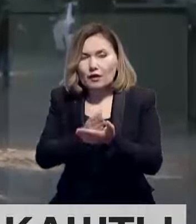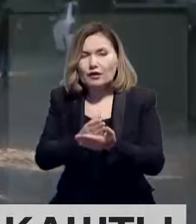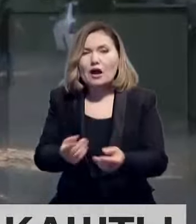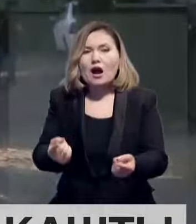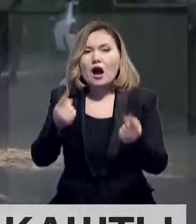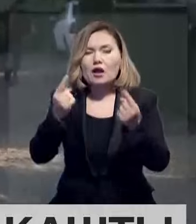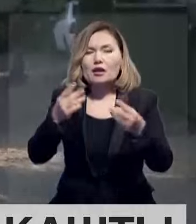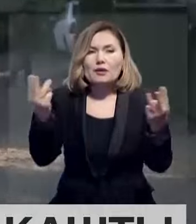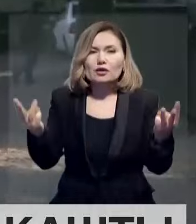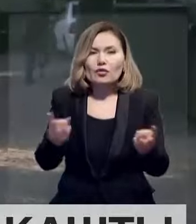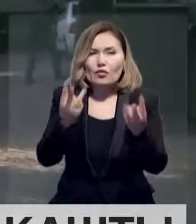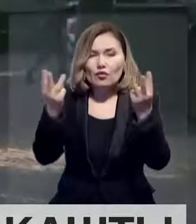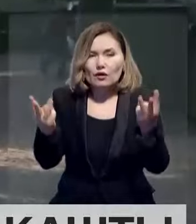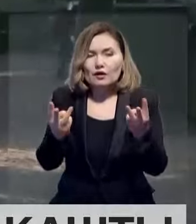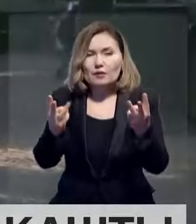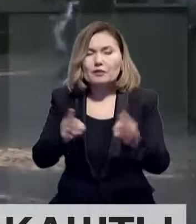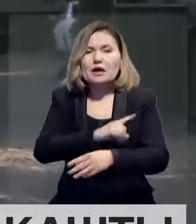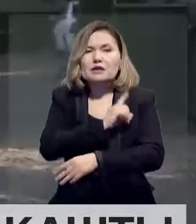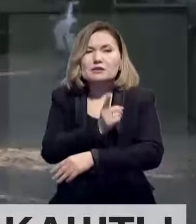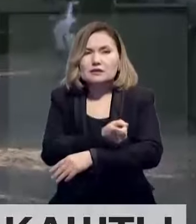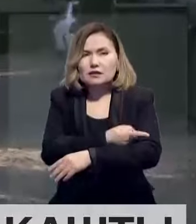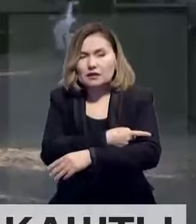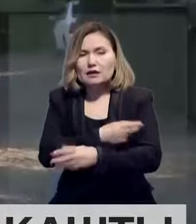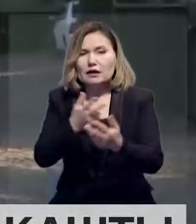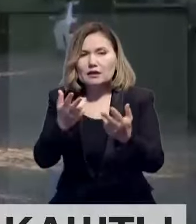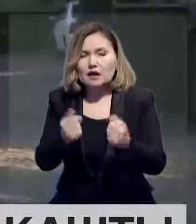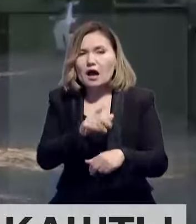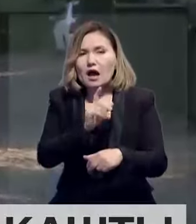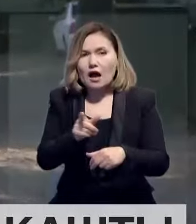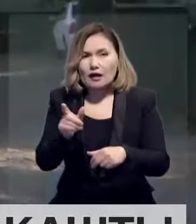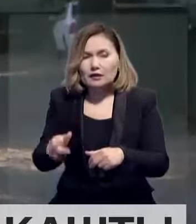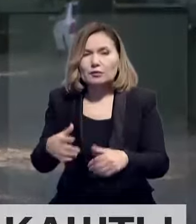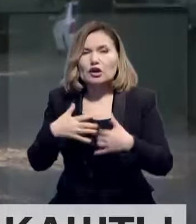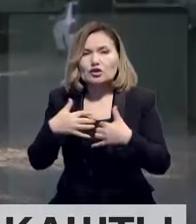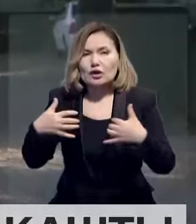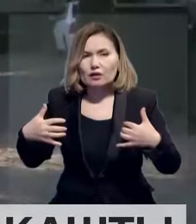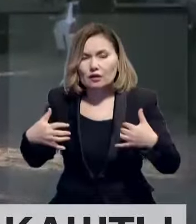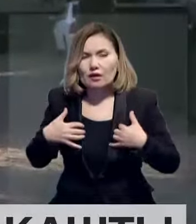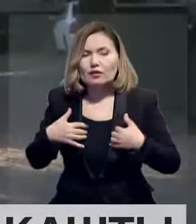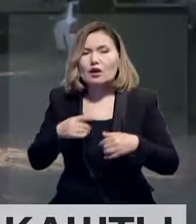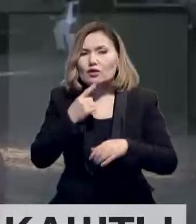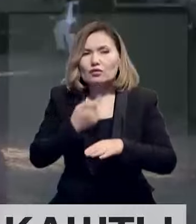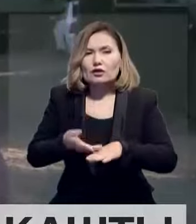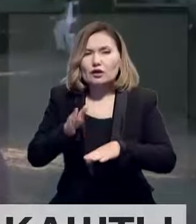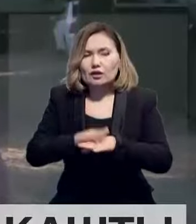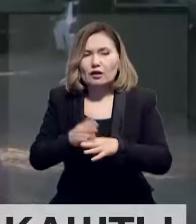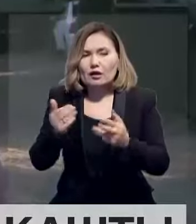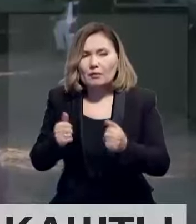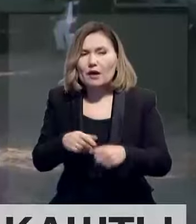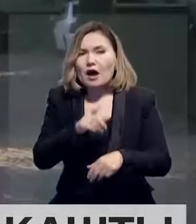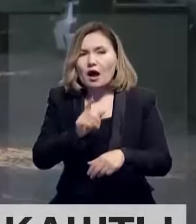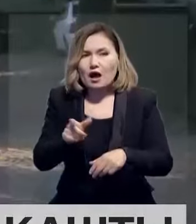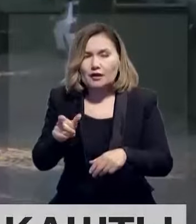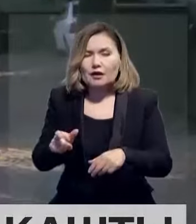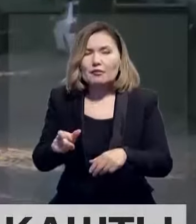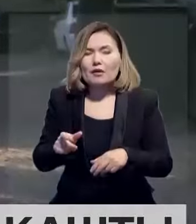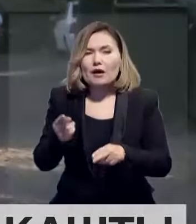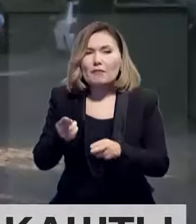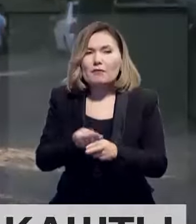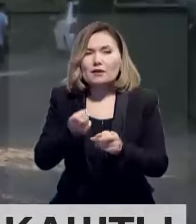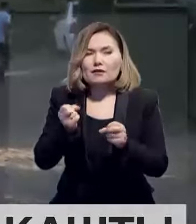алапат өрт, жойқын өрт адамдарға ғана емес, жануарларға да өте ауыр тиіп тұр. Тұрғындар эвакуацияланып жатыр,